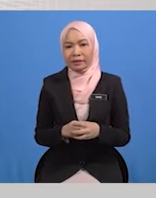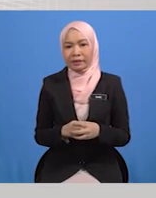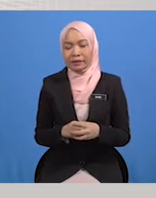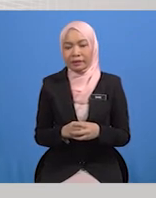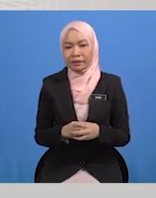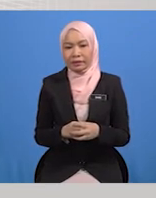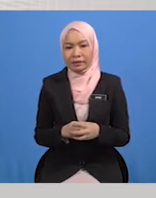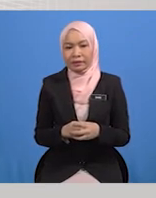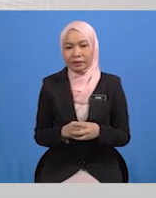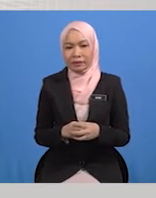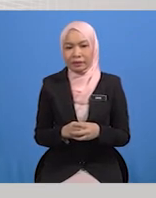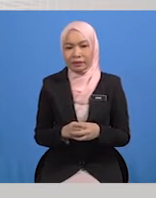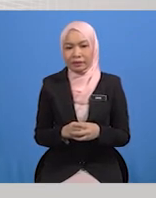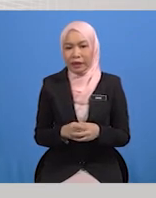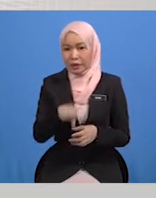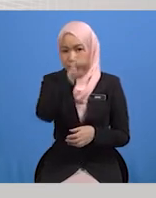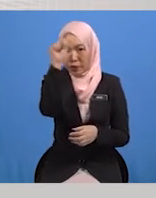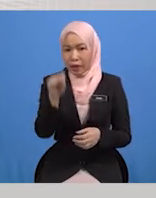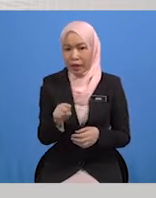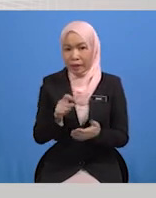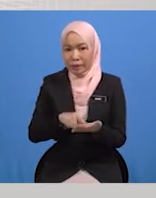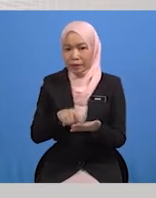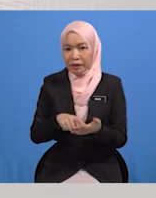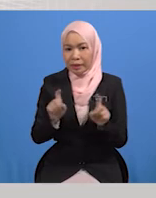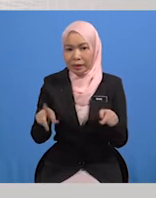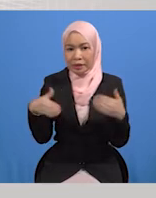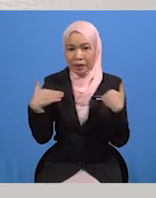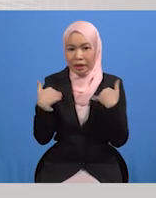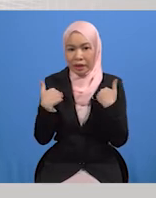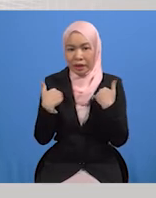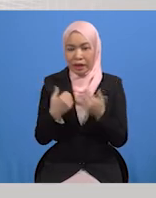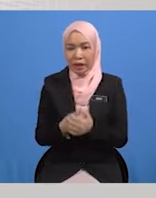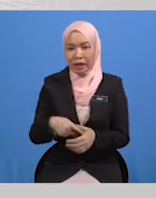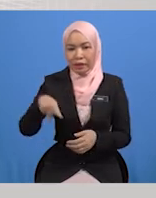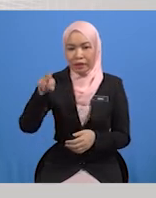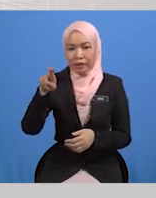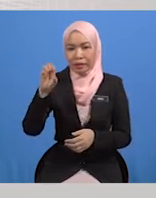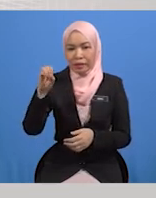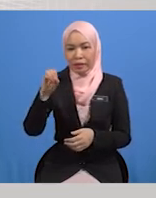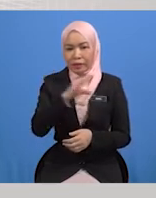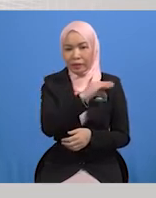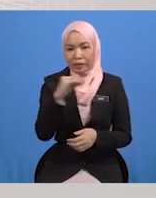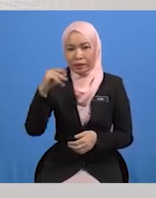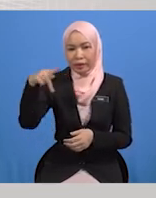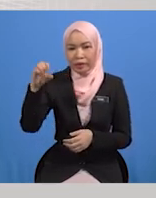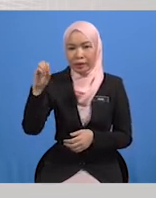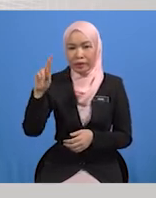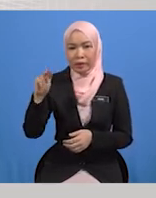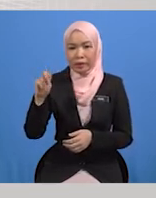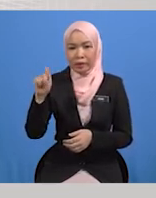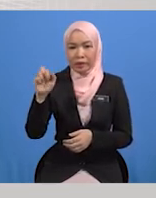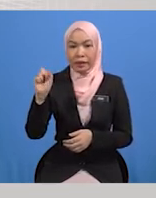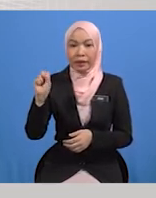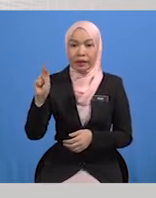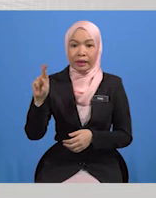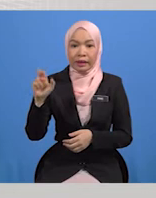Soalan bincangkan mesti ada huraian pro dan kontra. Soalan nilaikan